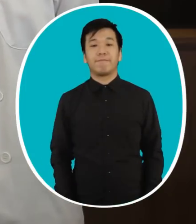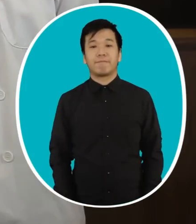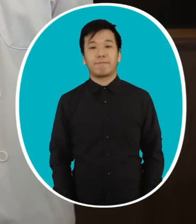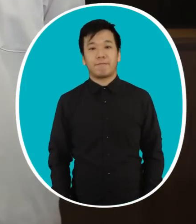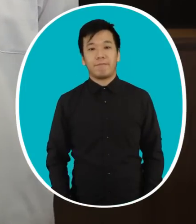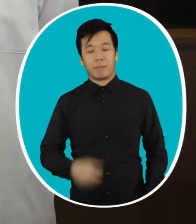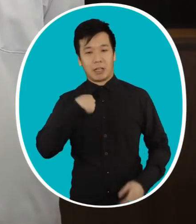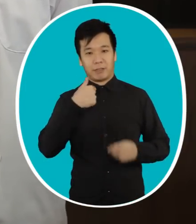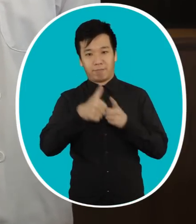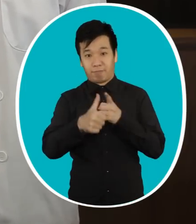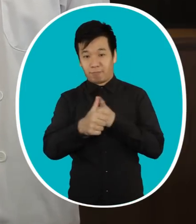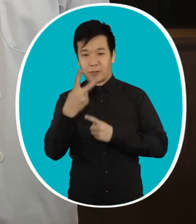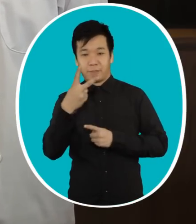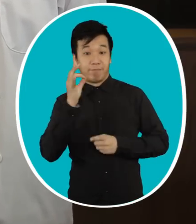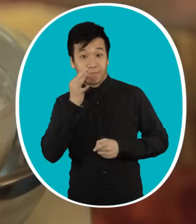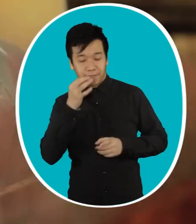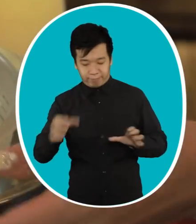首先撥兩匙米落去先。